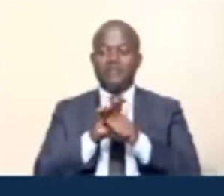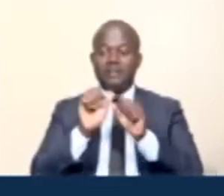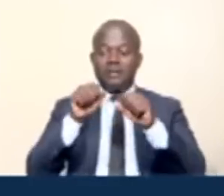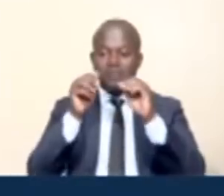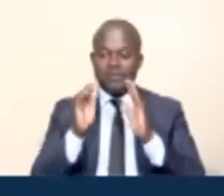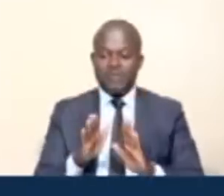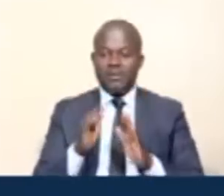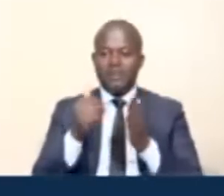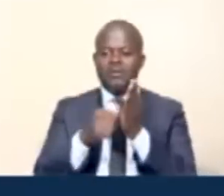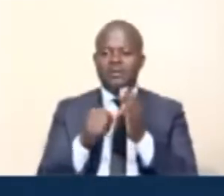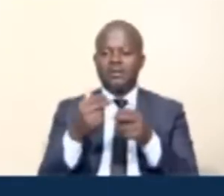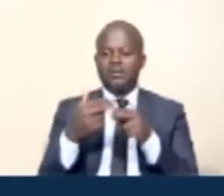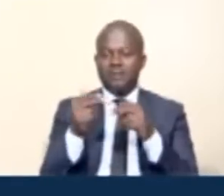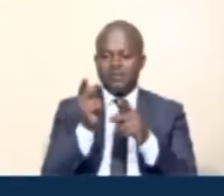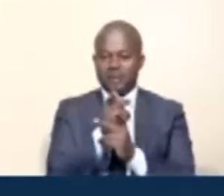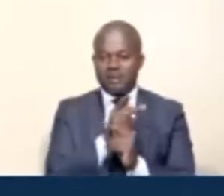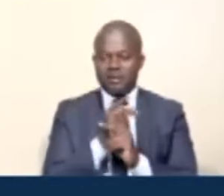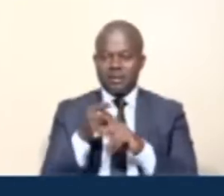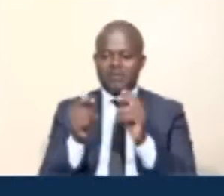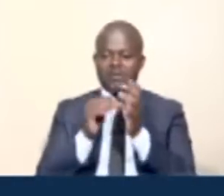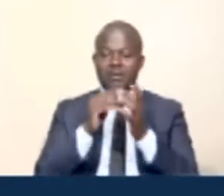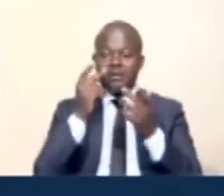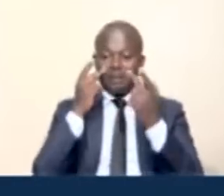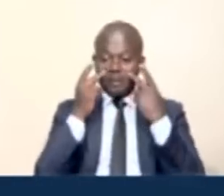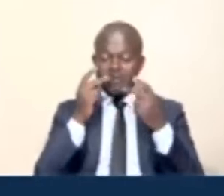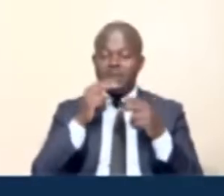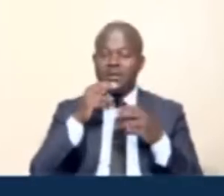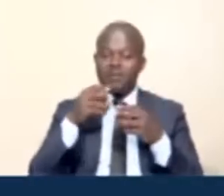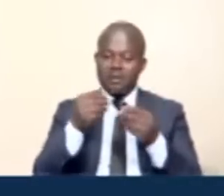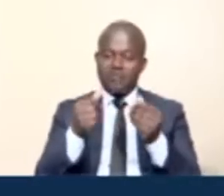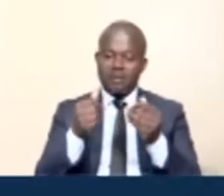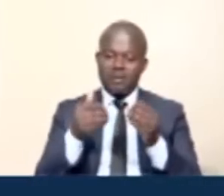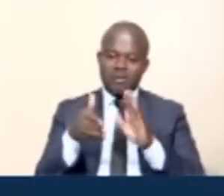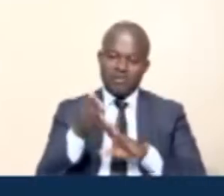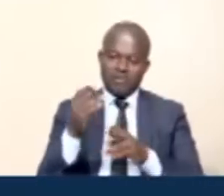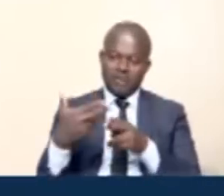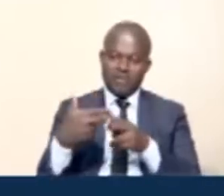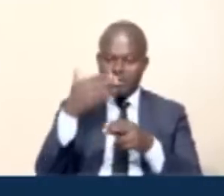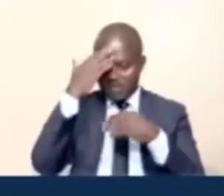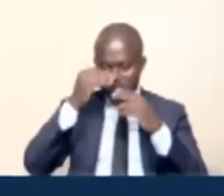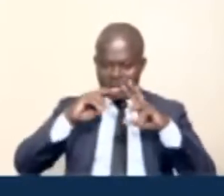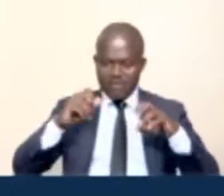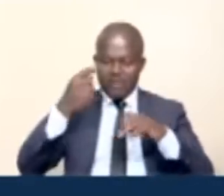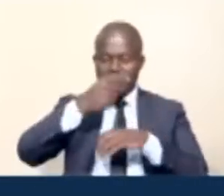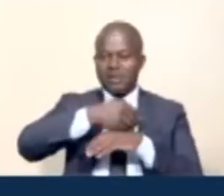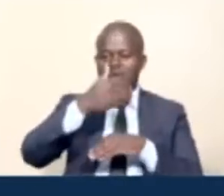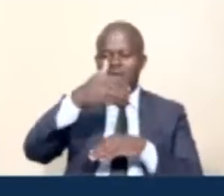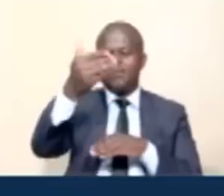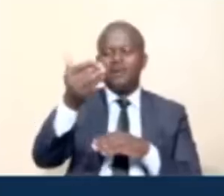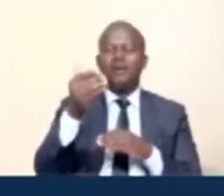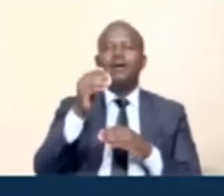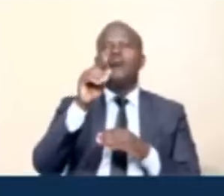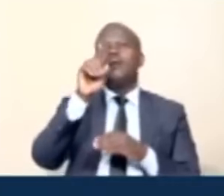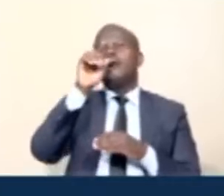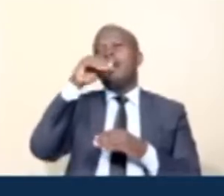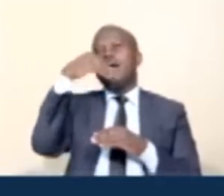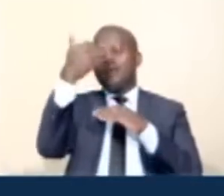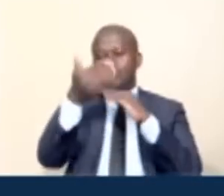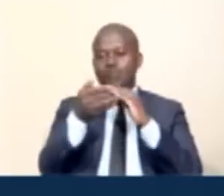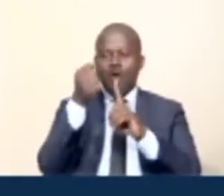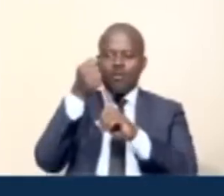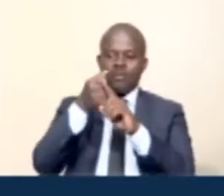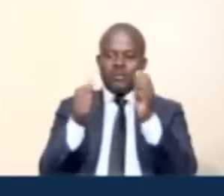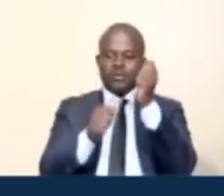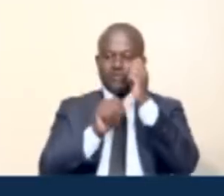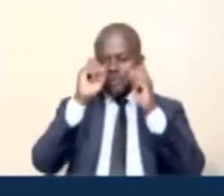abamotari, icyo kibazo cyitaweho kandi kizabonerwa umuti vuba, kuko kirigwaho umunsi ku wundi. Hanyuma kandi muvugizi